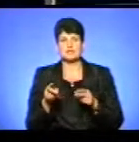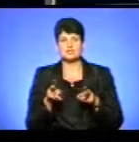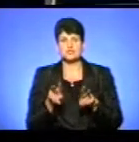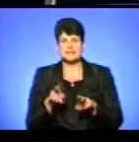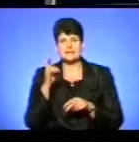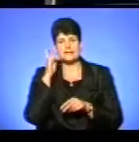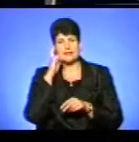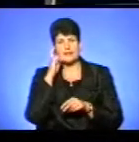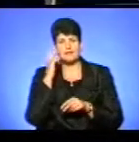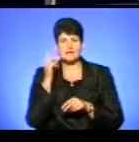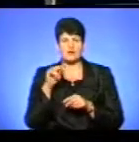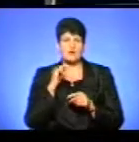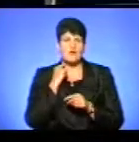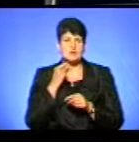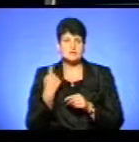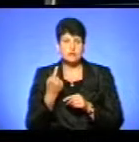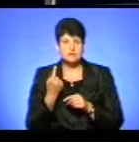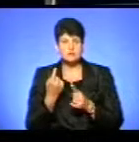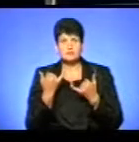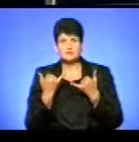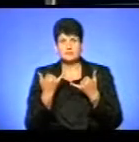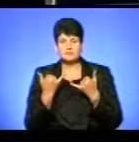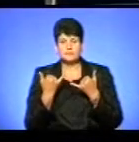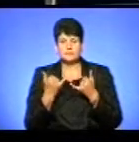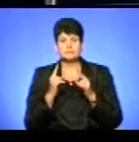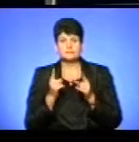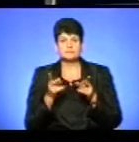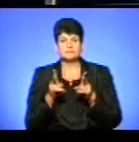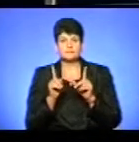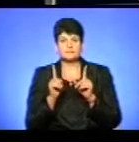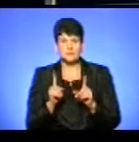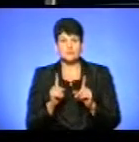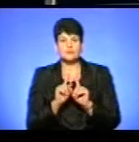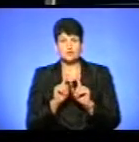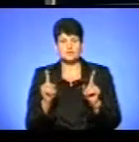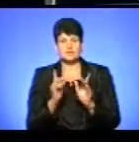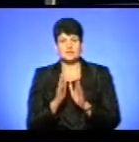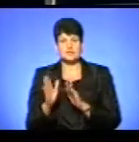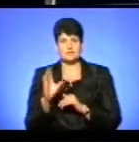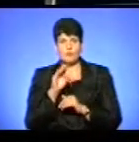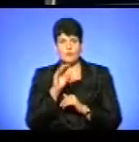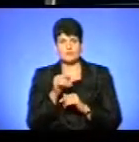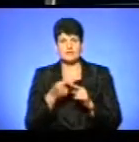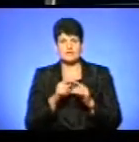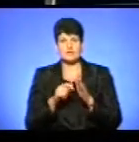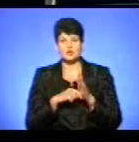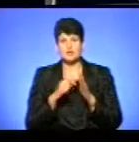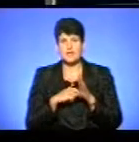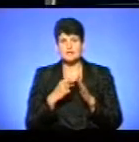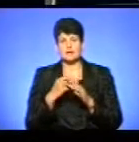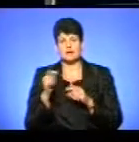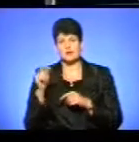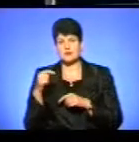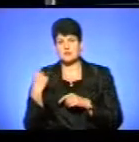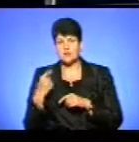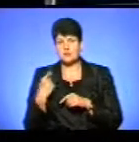Київ і Кіровоградська область. Аналоговий сигнал збережеться на територіях з особливим режимом мовлення. Це Донецька та Луганська область,